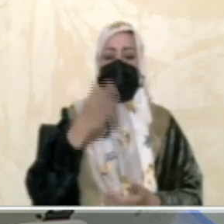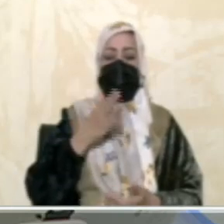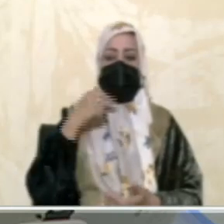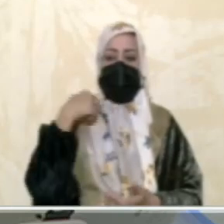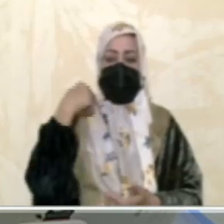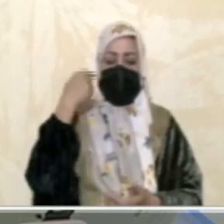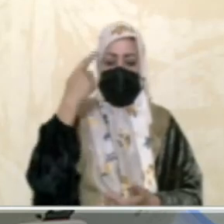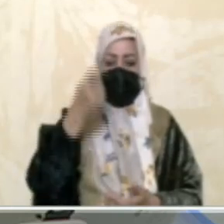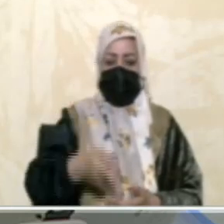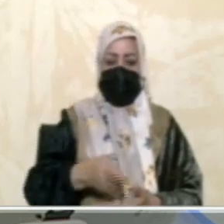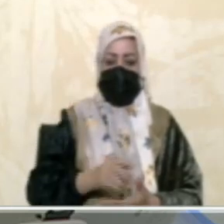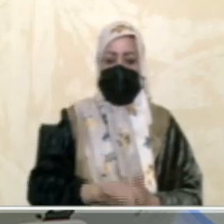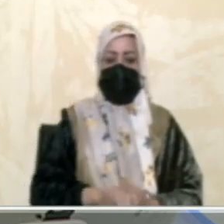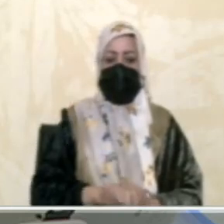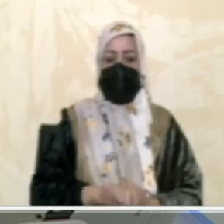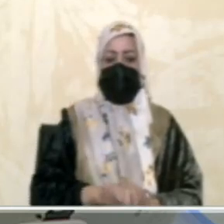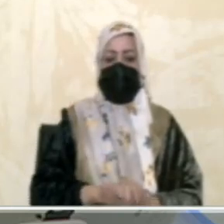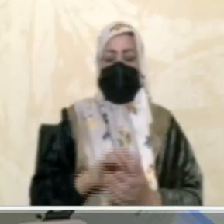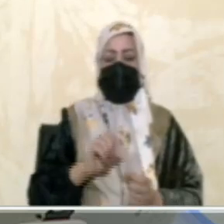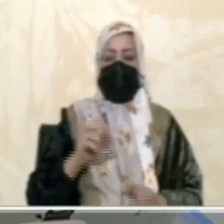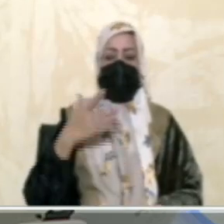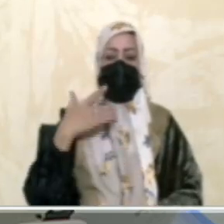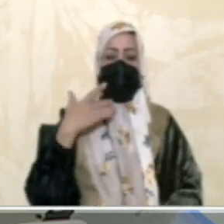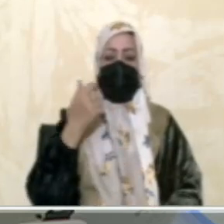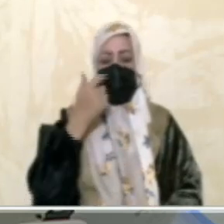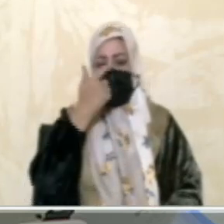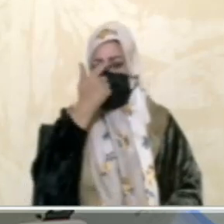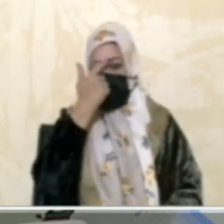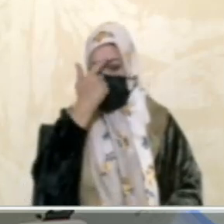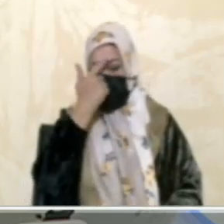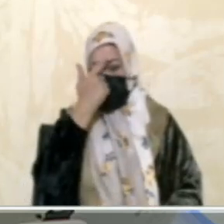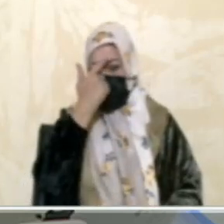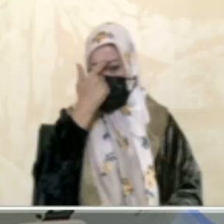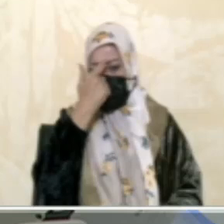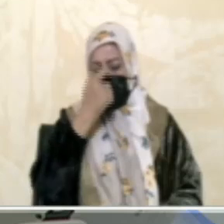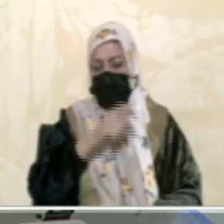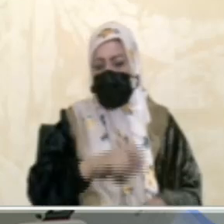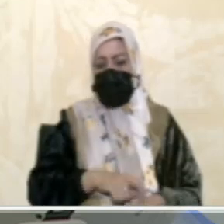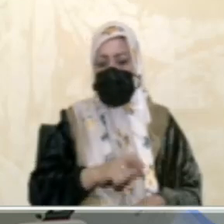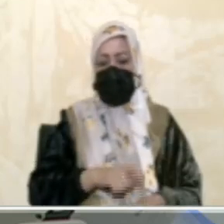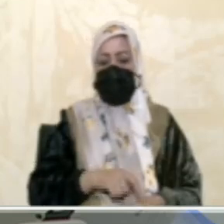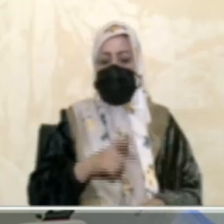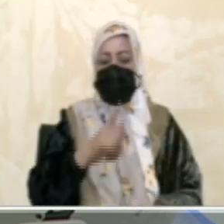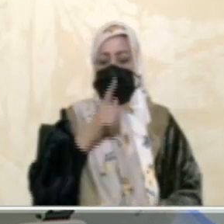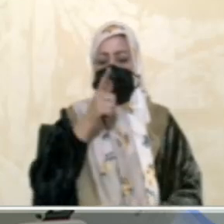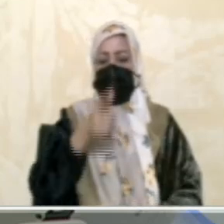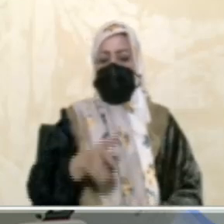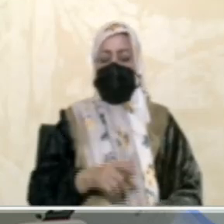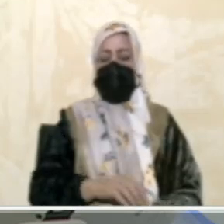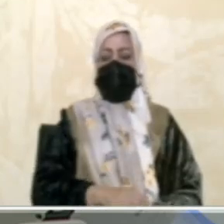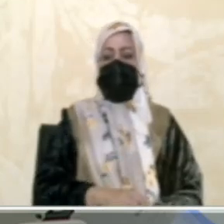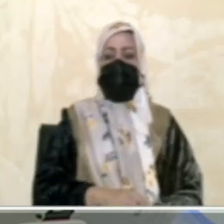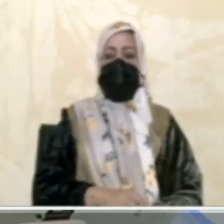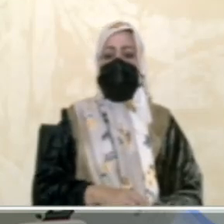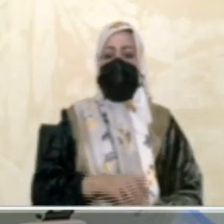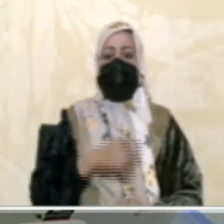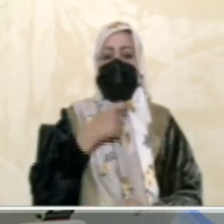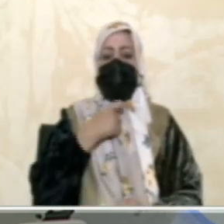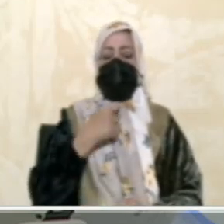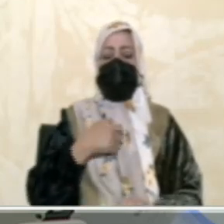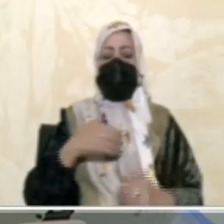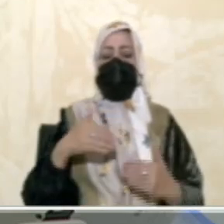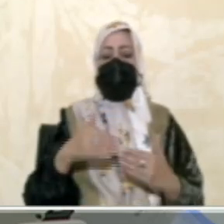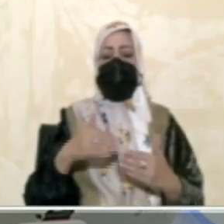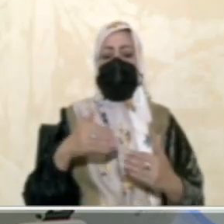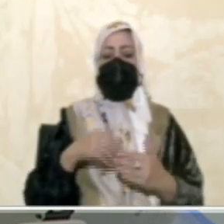اذا جاء وقت الجمعه انت داخل في قول الله تعالى يا ايها الذين امنوا اذا نودي للصلاه من يوم الجمعه